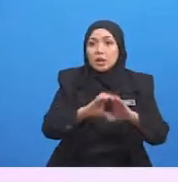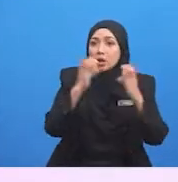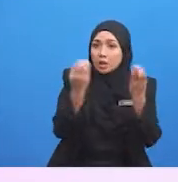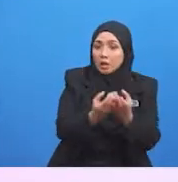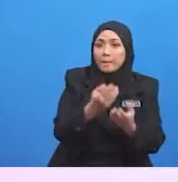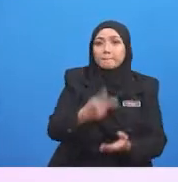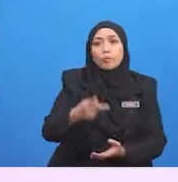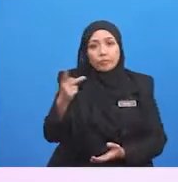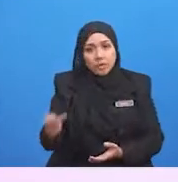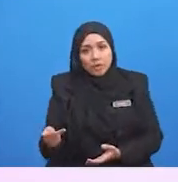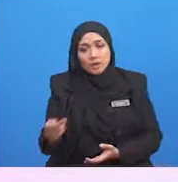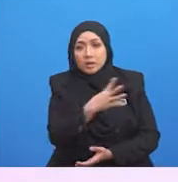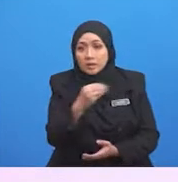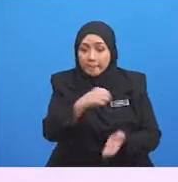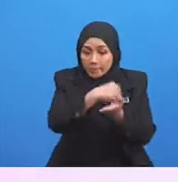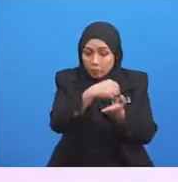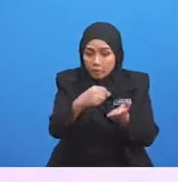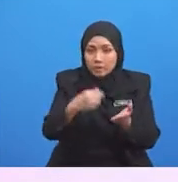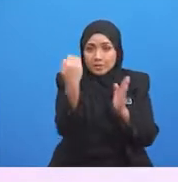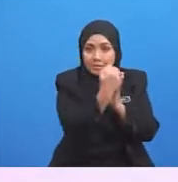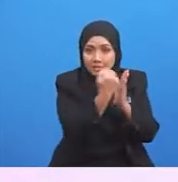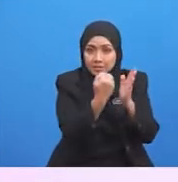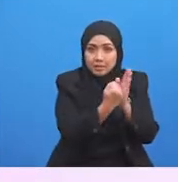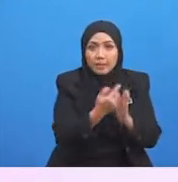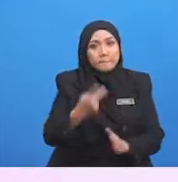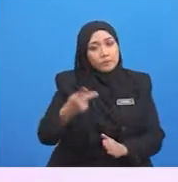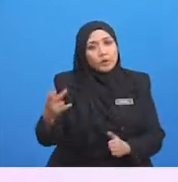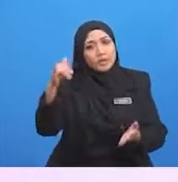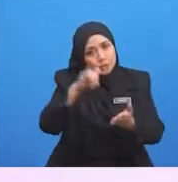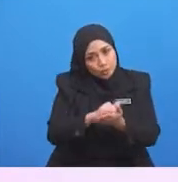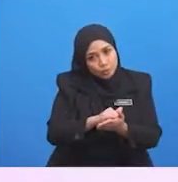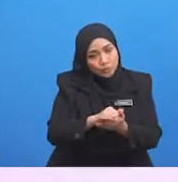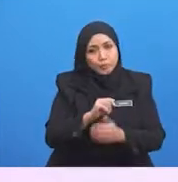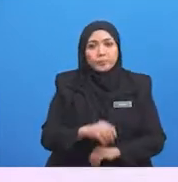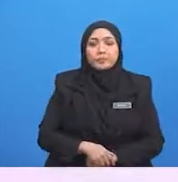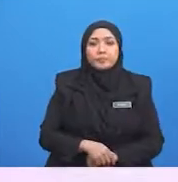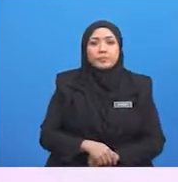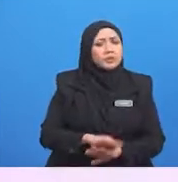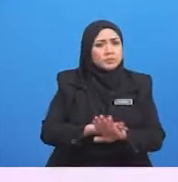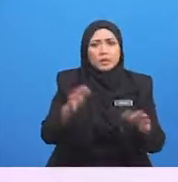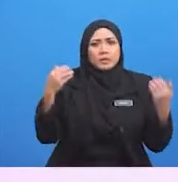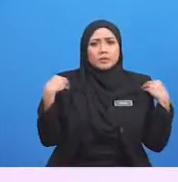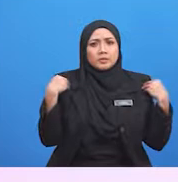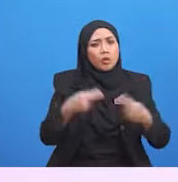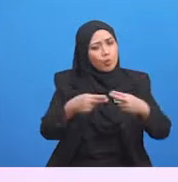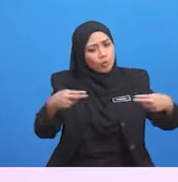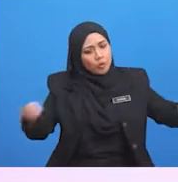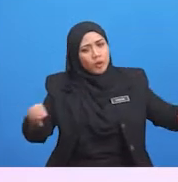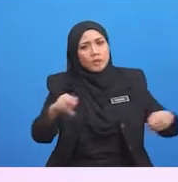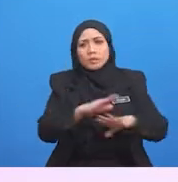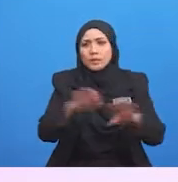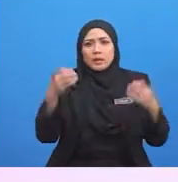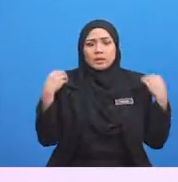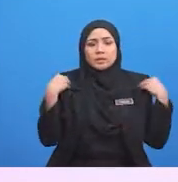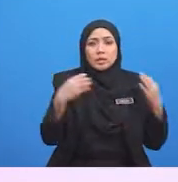dan menulis senarai produk pengguna tersebut. Tidak perlu sebarang huraian, tidak perlu sebarang contoh.